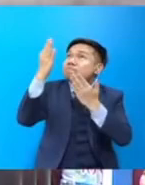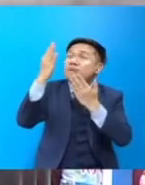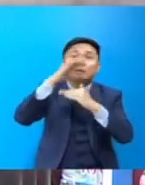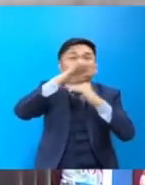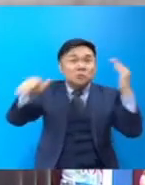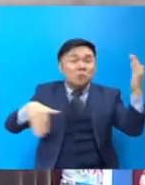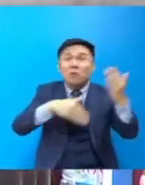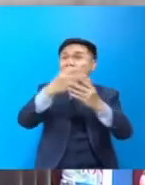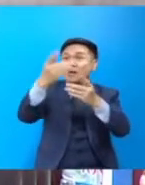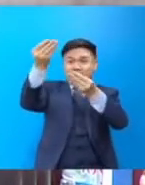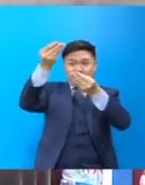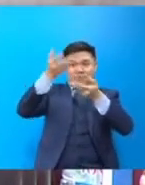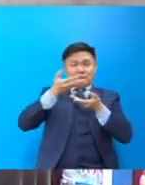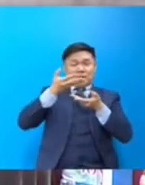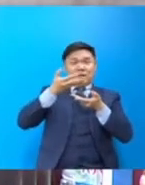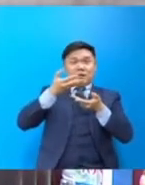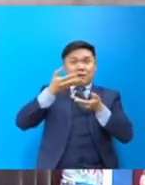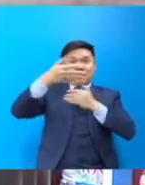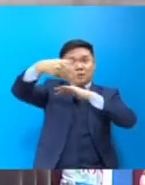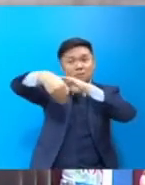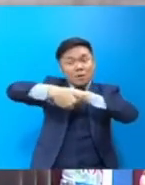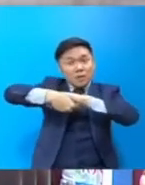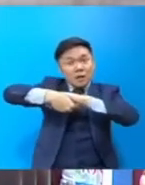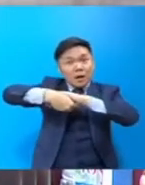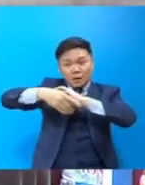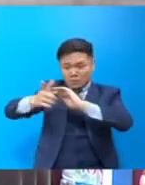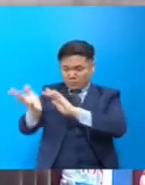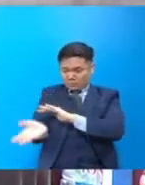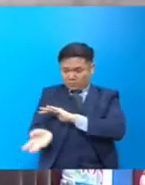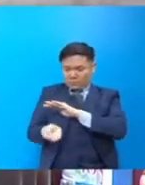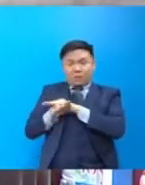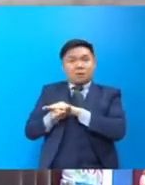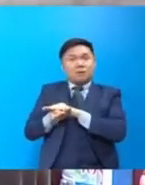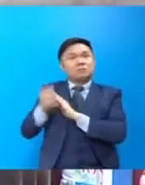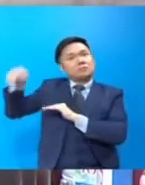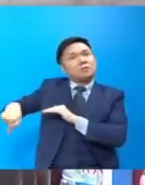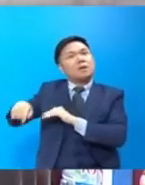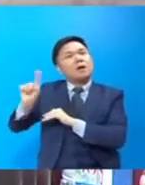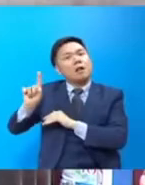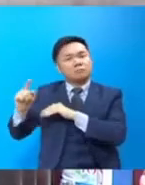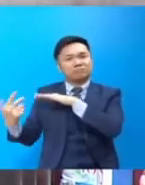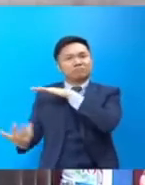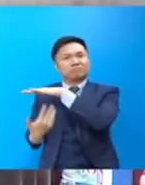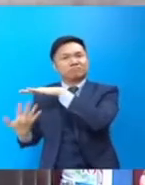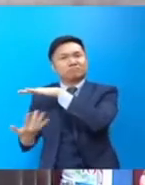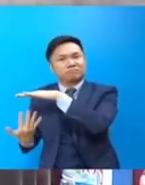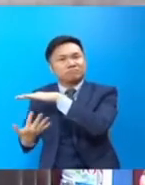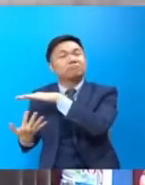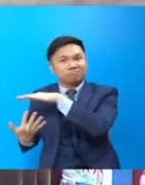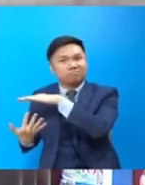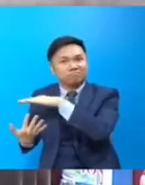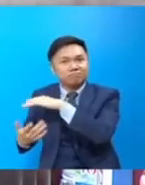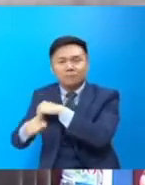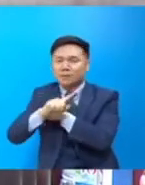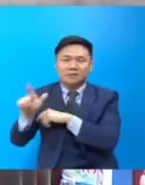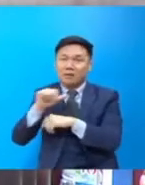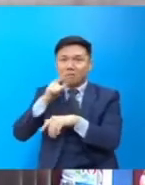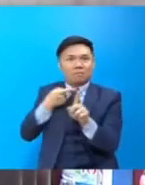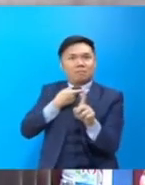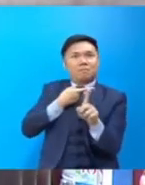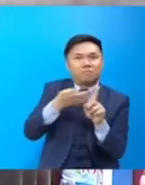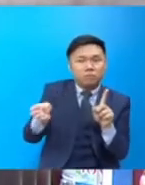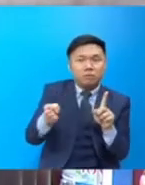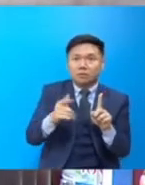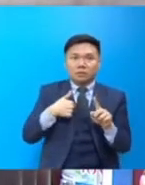pemberi dan penerima raswa eh tempatnya adalah di langka Allah Insyaallah ya akan takut melakukan penyelewengan